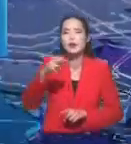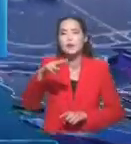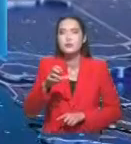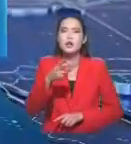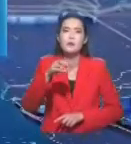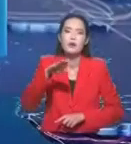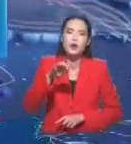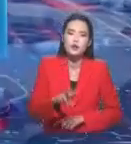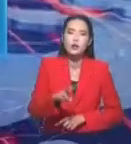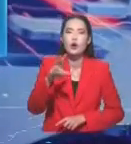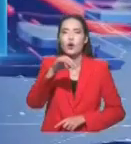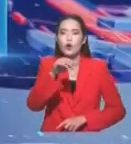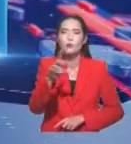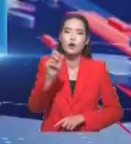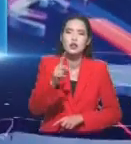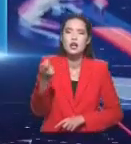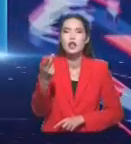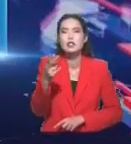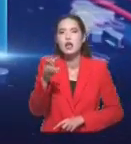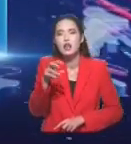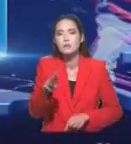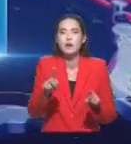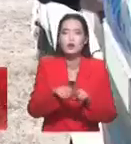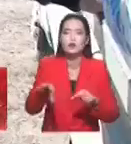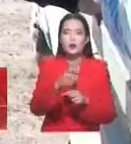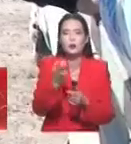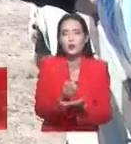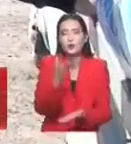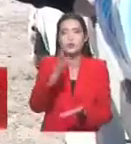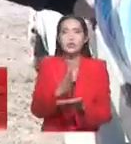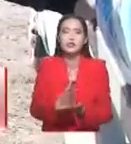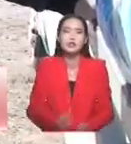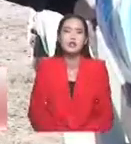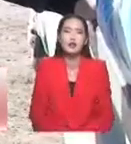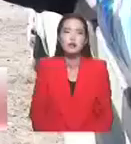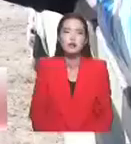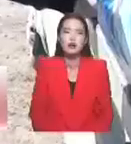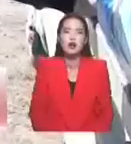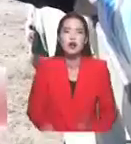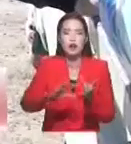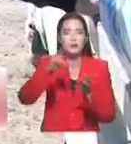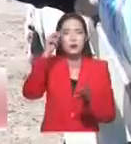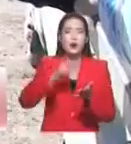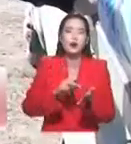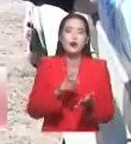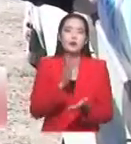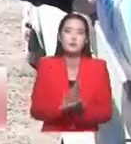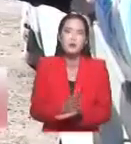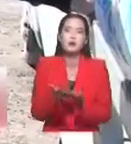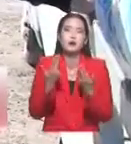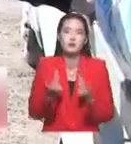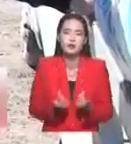бетон, құм, саз бен цементтің де арзанын табу қиын. Жер үй өзін салайын десең не выгодно? 2 есе 3 есе шығып кетеді